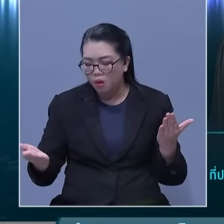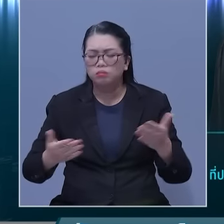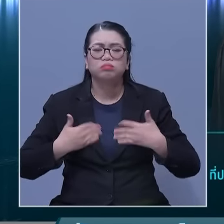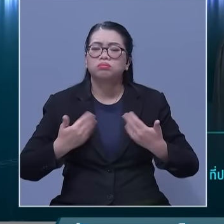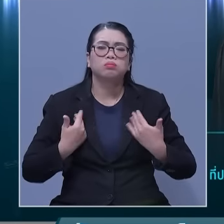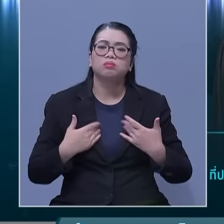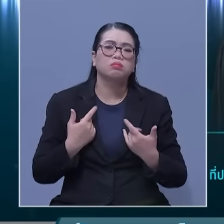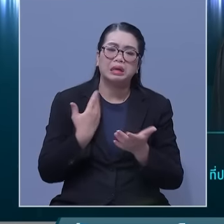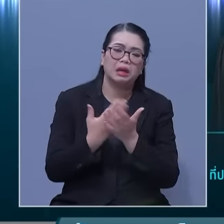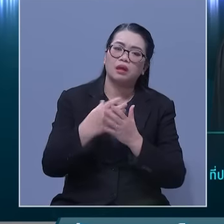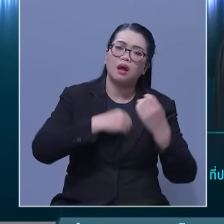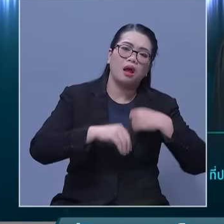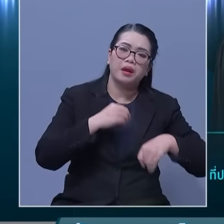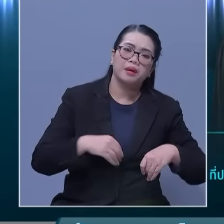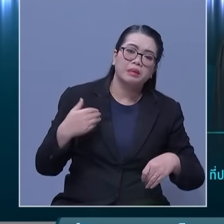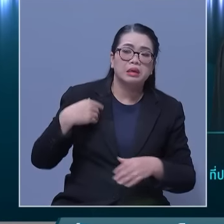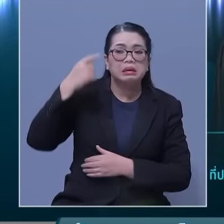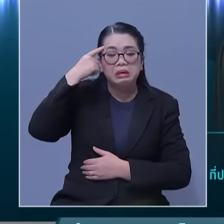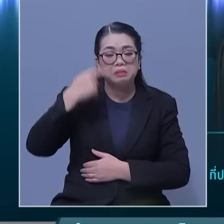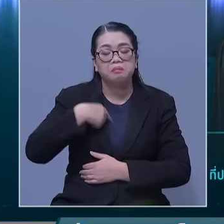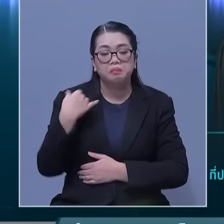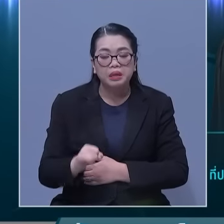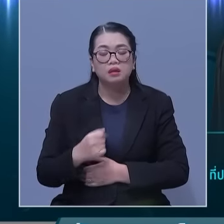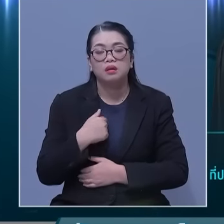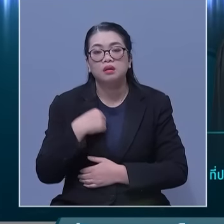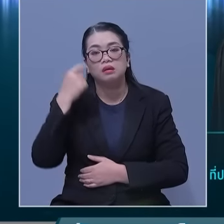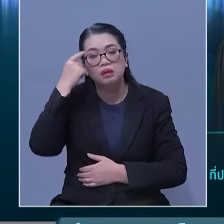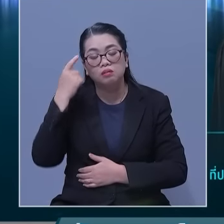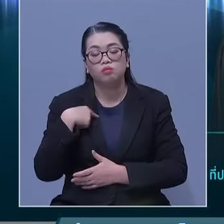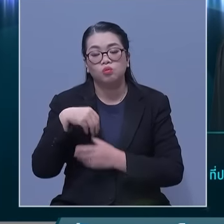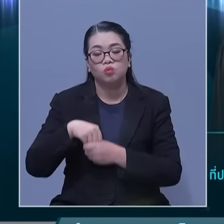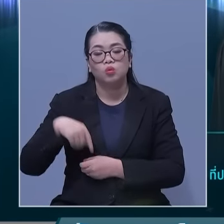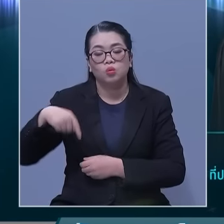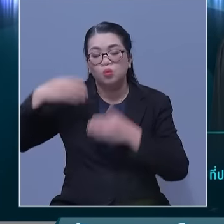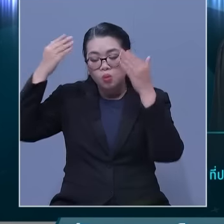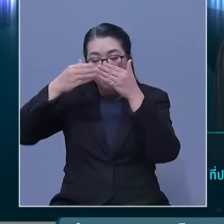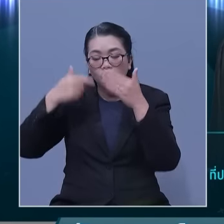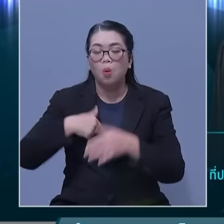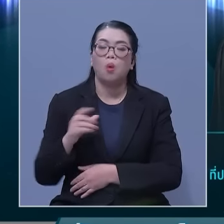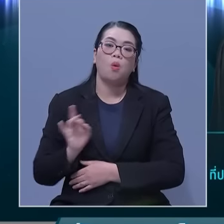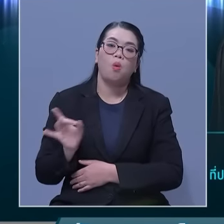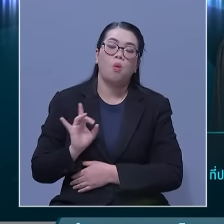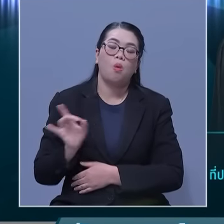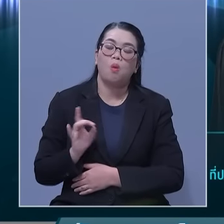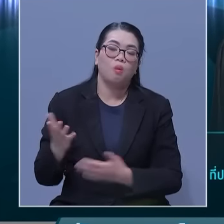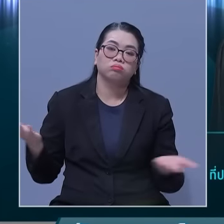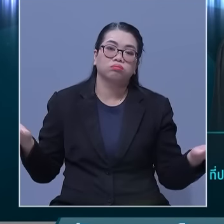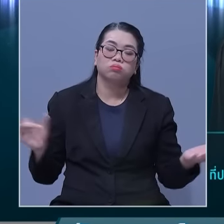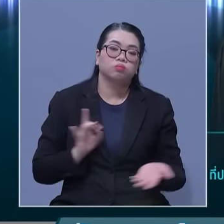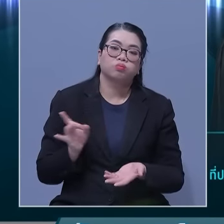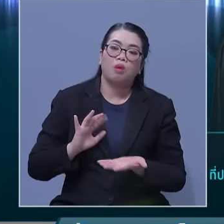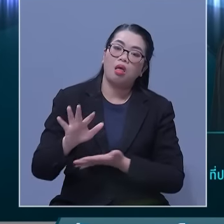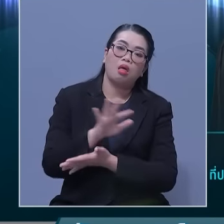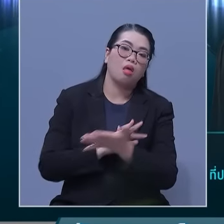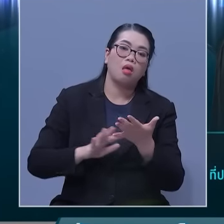ๆนะครับไม่ได้คิดว่าคือคิดว่าอยู่ที่นี่เนี่ยยังไงมันก็รอดหัวรอดตานะครับเพราะมันกรงกลืนไปหมดอ